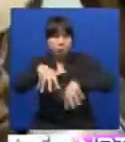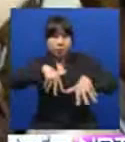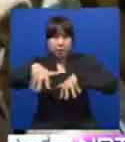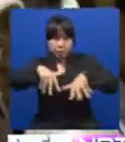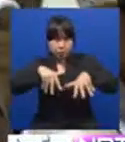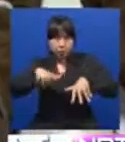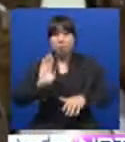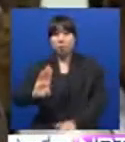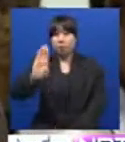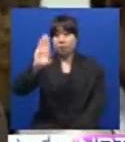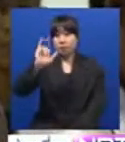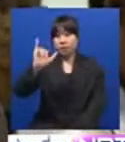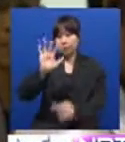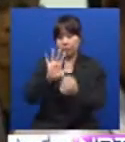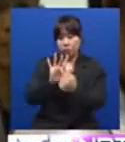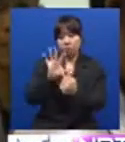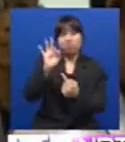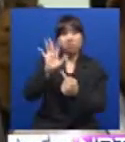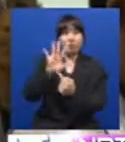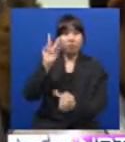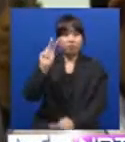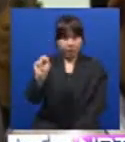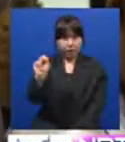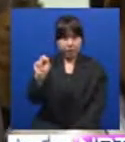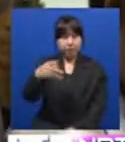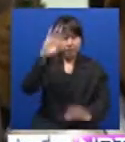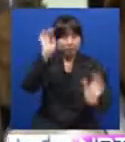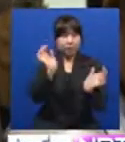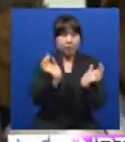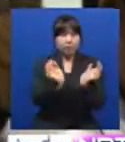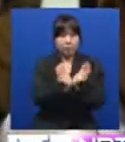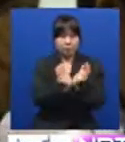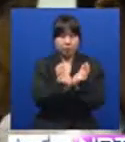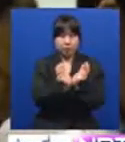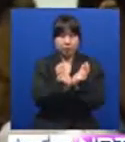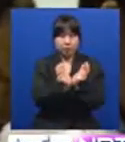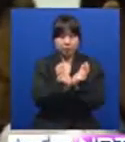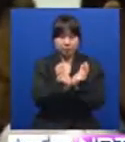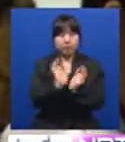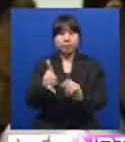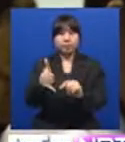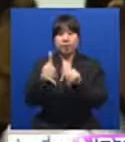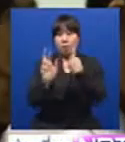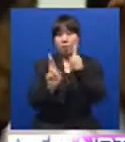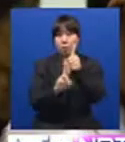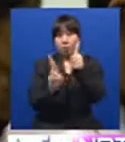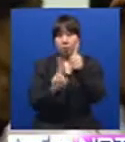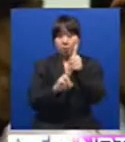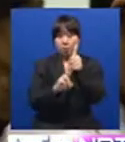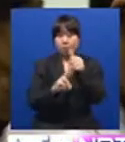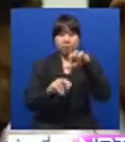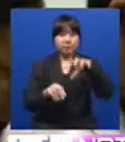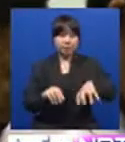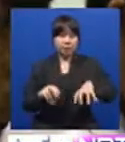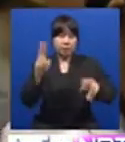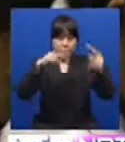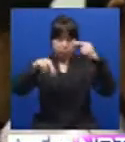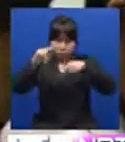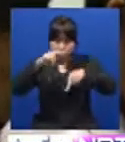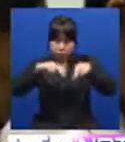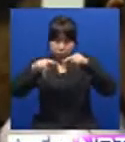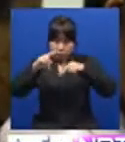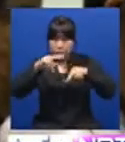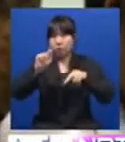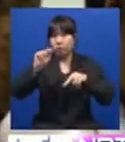ข่ายบริษัทอยู่ฟันสโตร์จำกัดพล.ตณธรเพราะสุนทรรองผู้บัญชาการสำนักงานตรวจคนเข้าเมือง